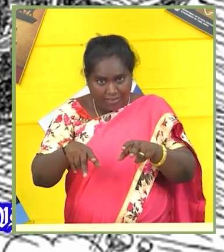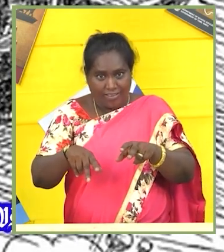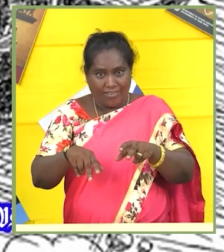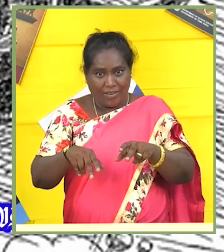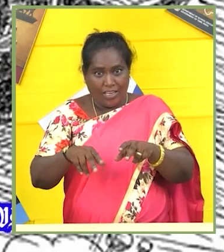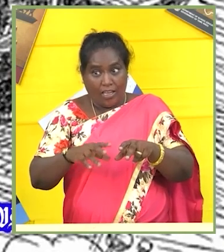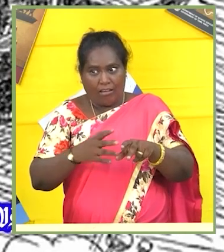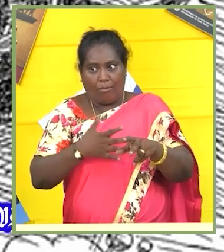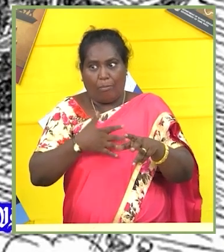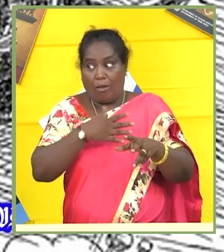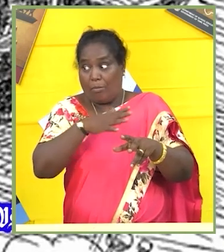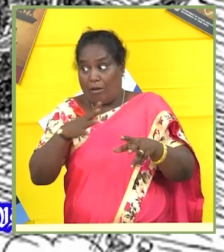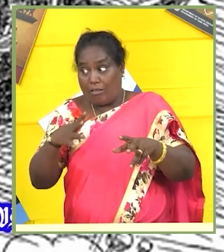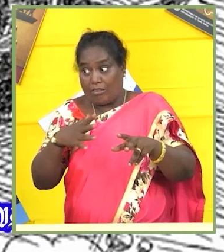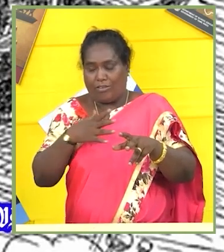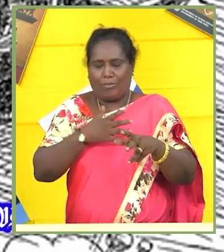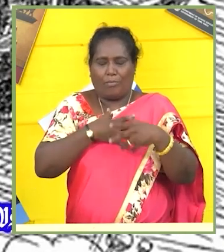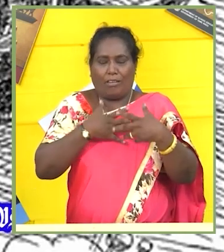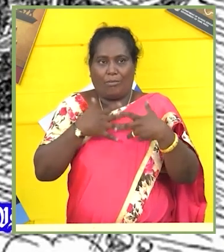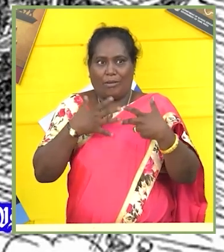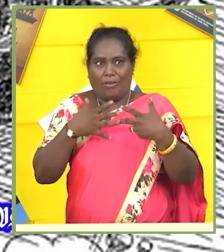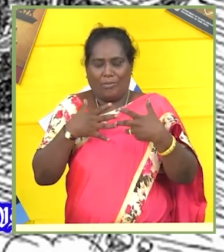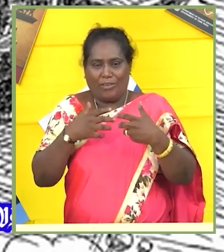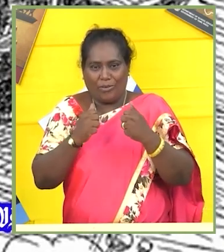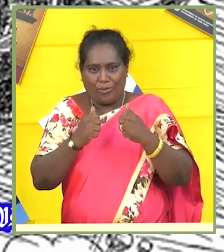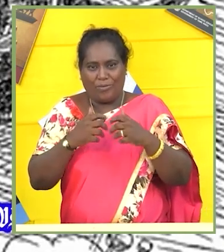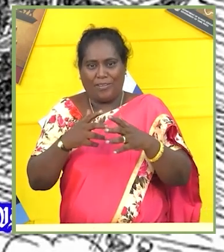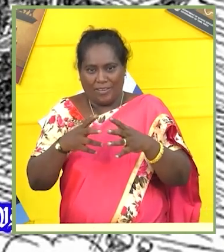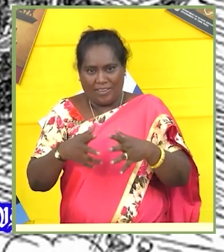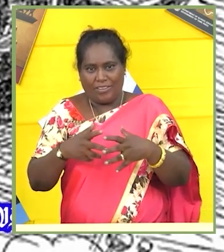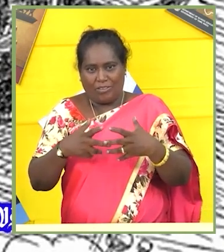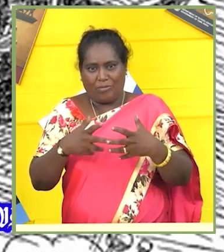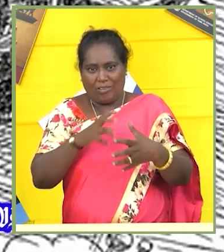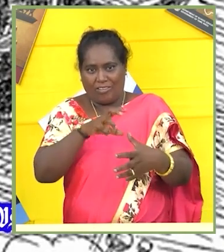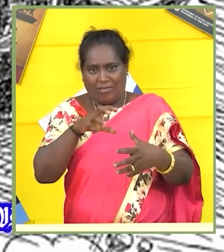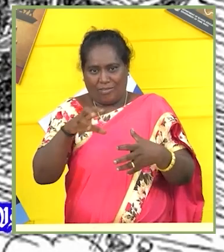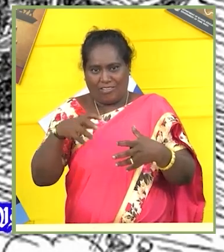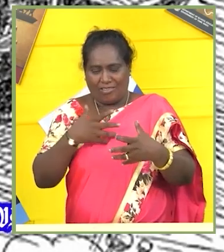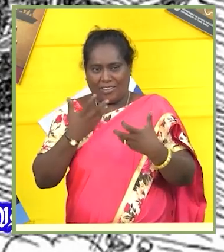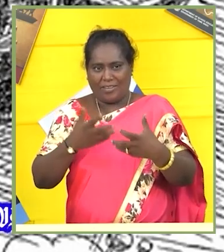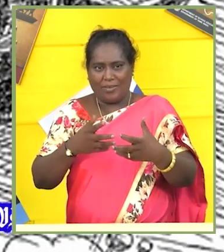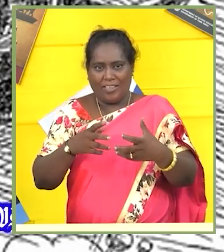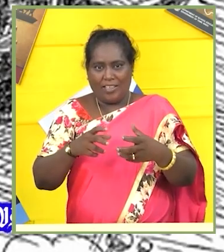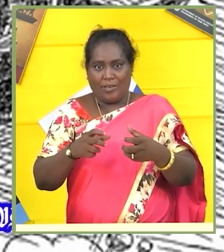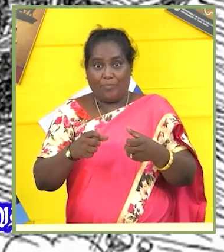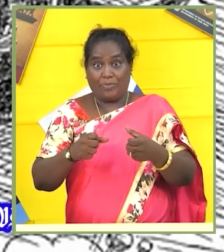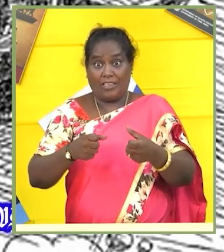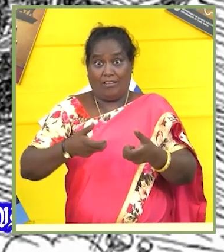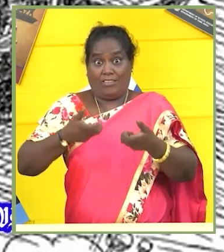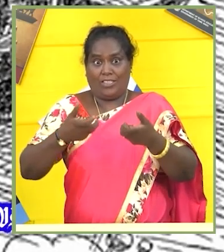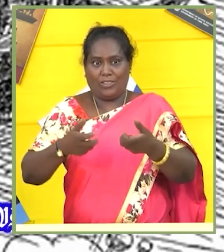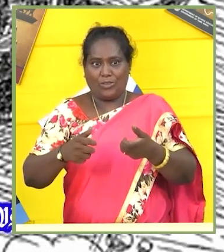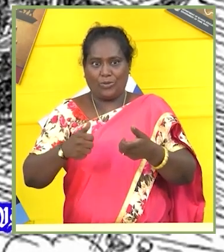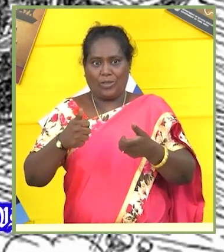இல்லையா. இதுக்கப்புறம் அந்த ஏறுதழுவுதல் களத்தில் அந்த காளையை அடக்கும் வீரனுக்கு அப்பெண் மணமாலை